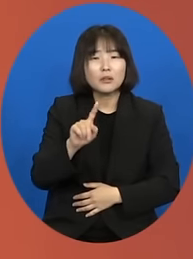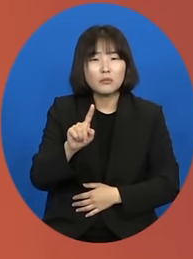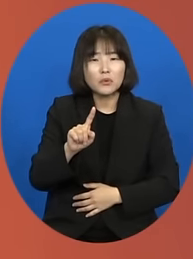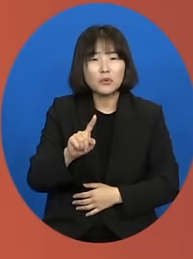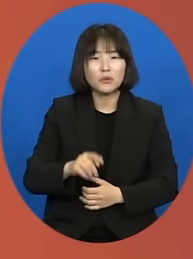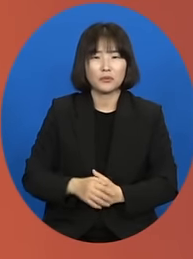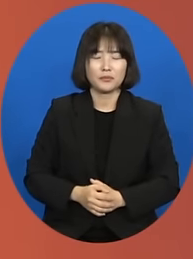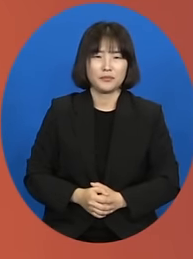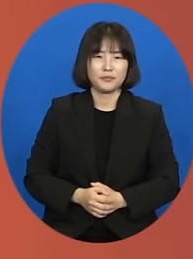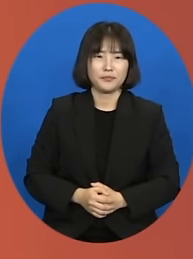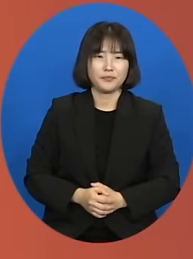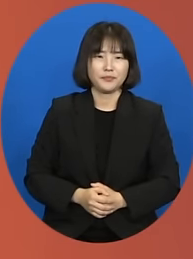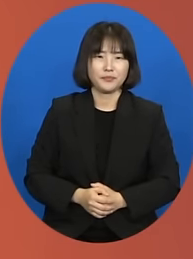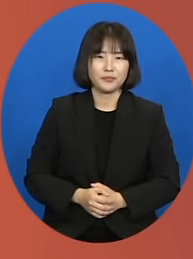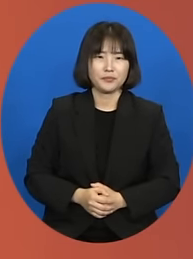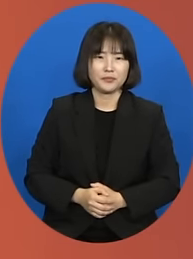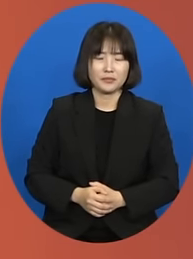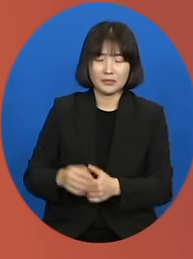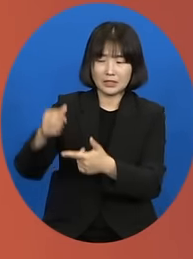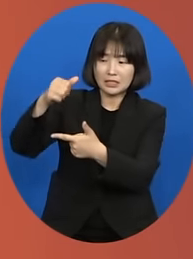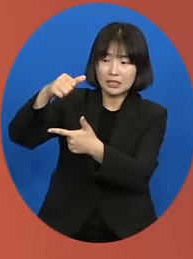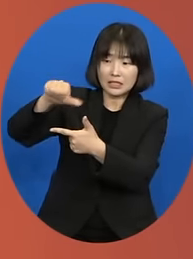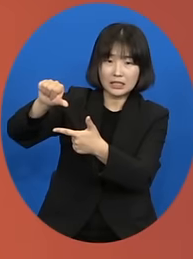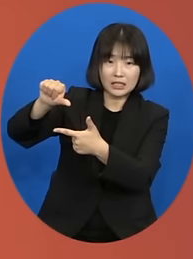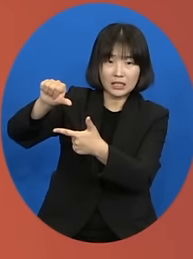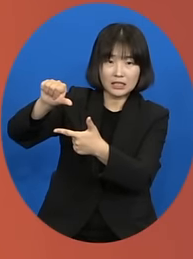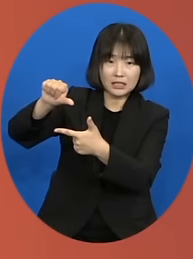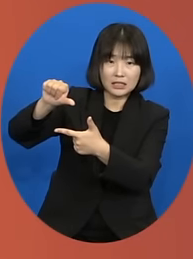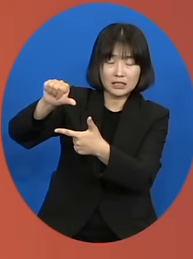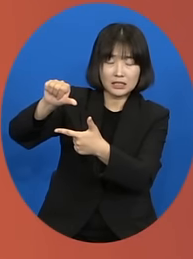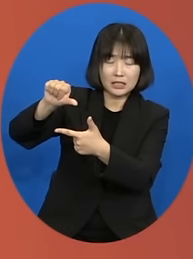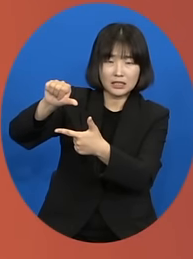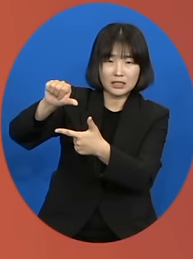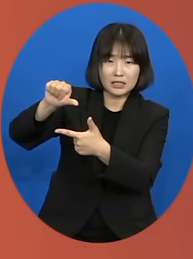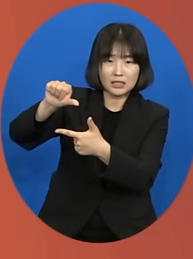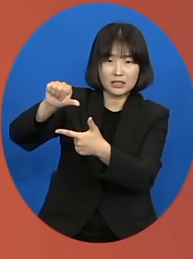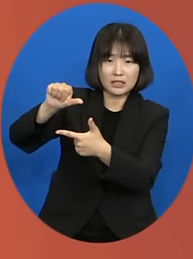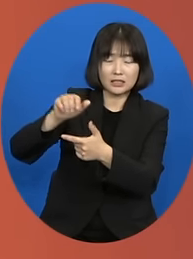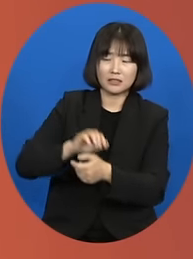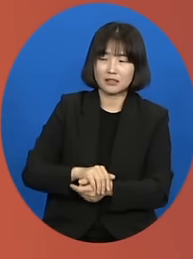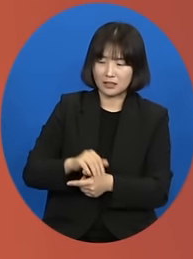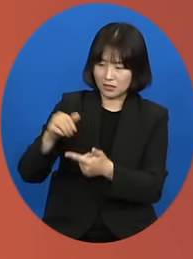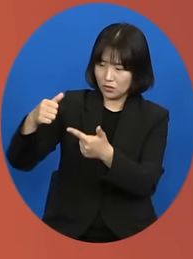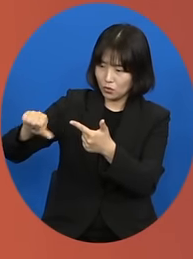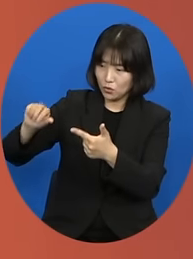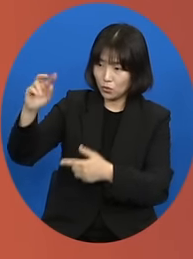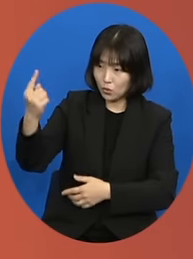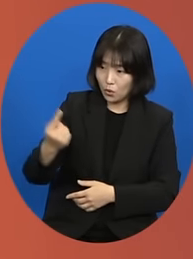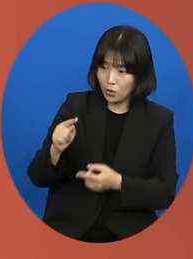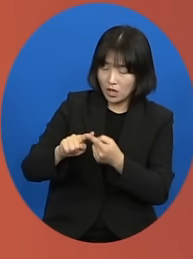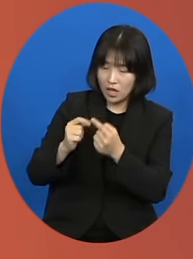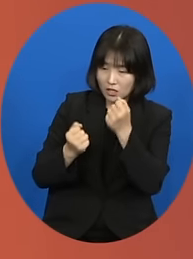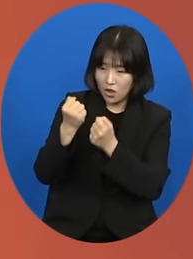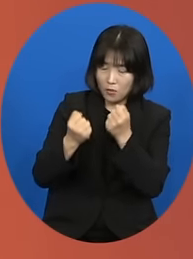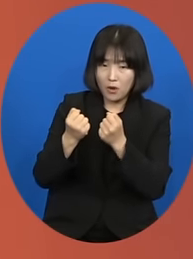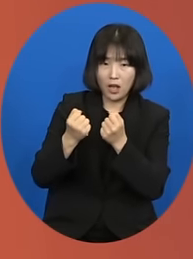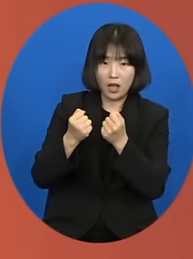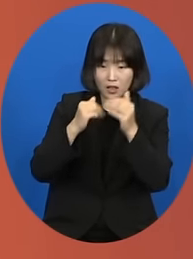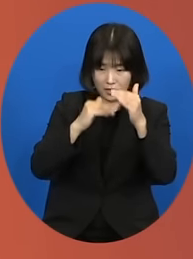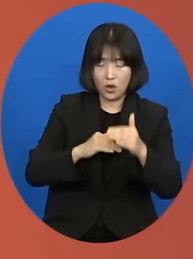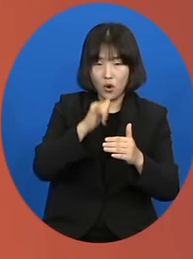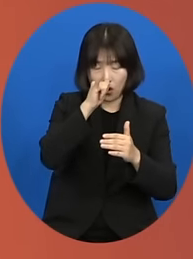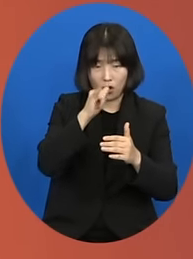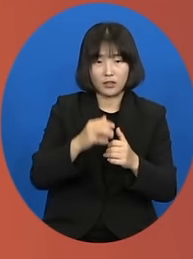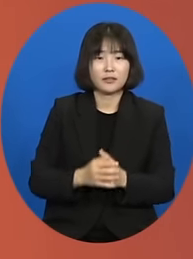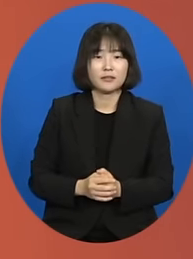재미있는 것은 그 큰아들이 돌아온 동생을 설명하는 부분이 있습니다. 30절 말씀에 이렇게